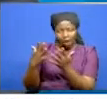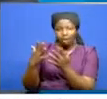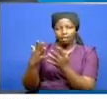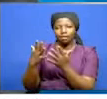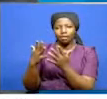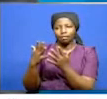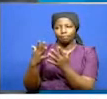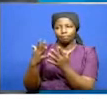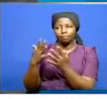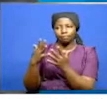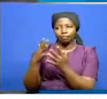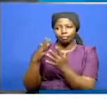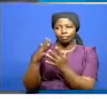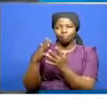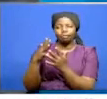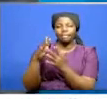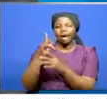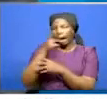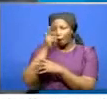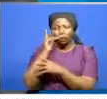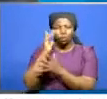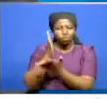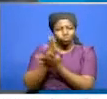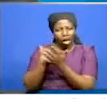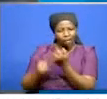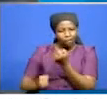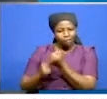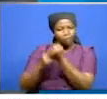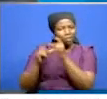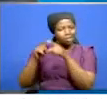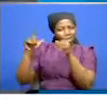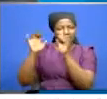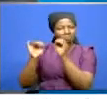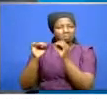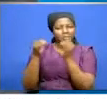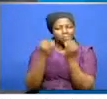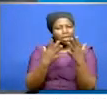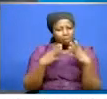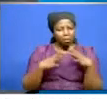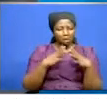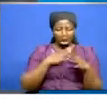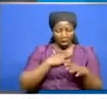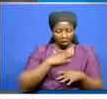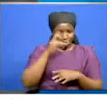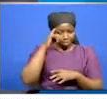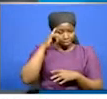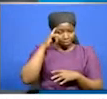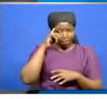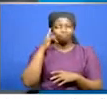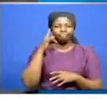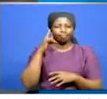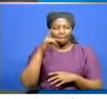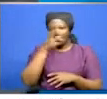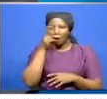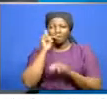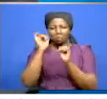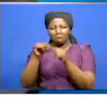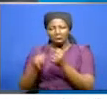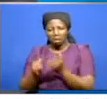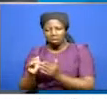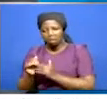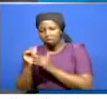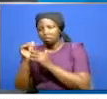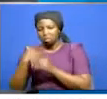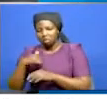Watu wetu wanaamini Kalonzo ndio kiongozi sahihi, anaweza tuongoza. Na mtu mwingine ujaribu yale maneno inakuwa ni